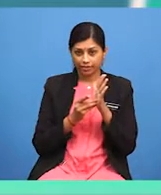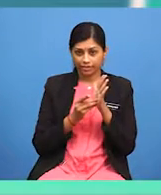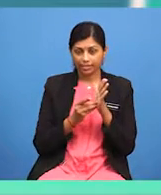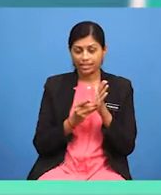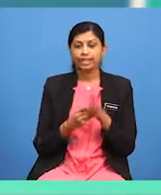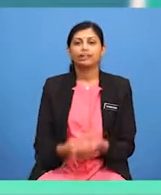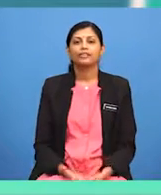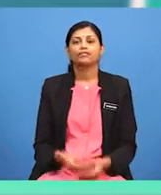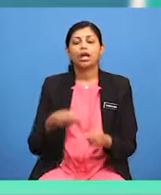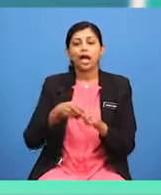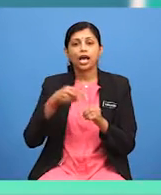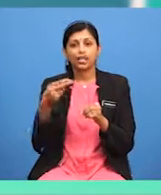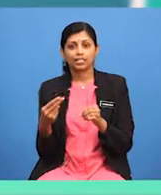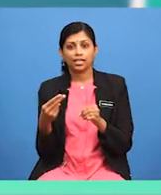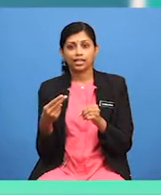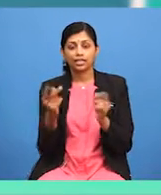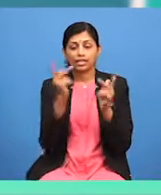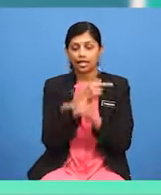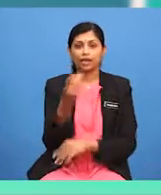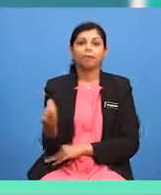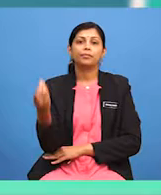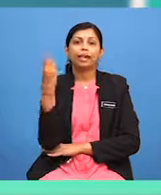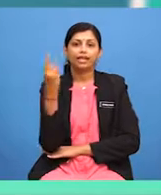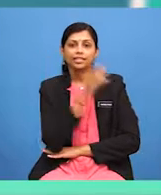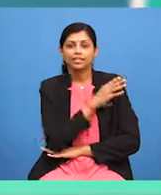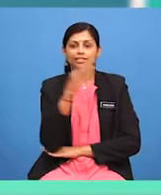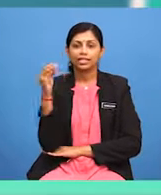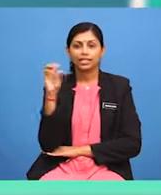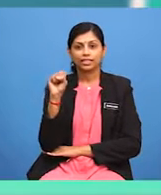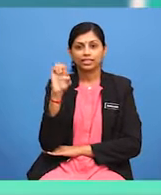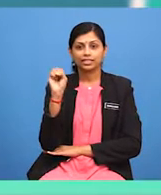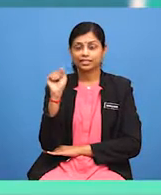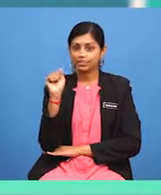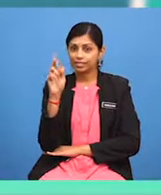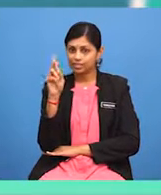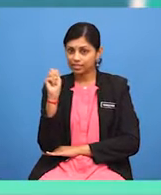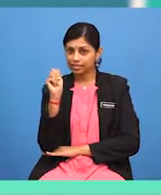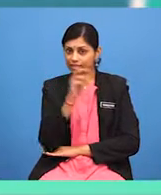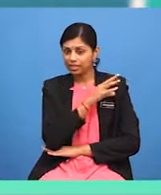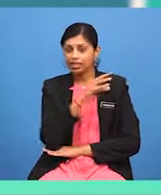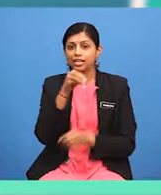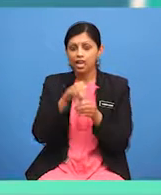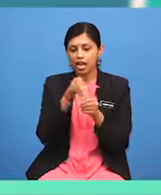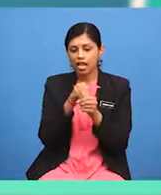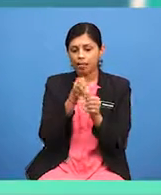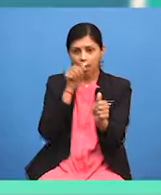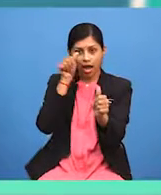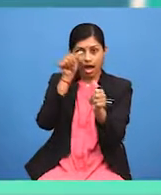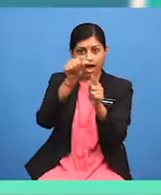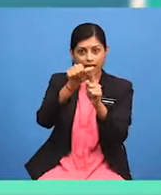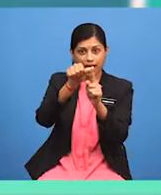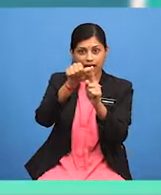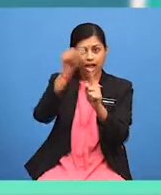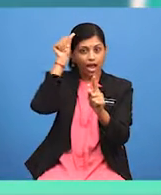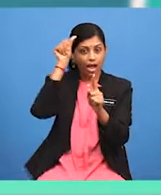sebagai hasil darab daya dan sasaran dalam arah daya.